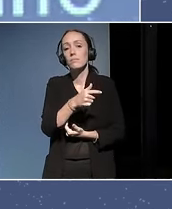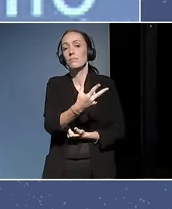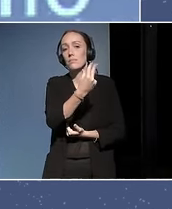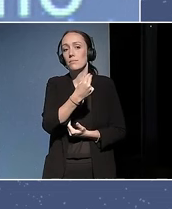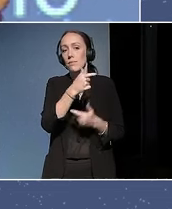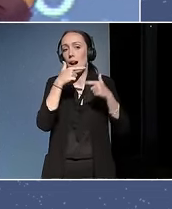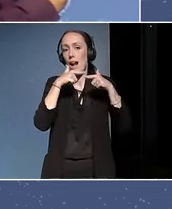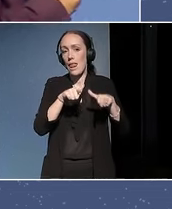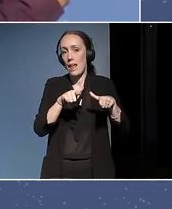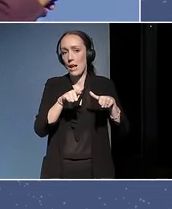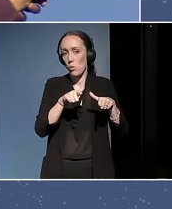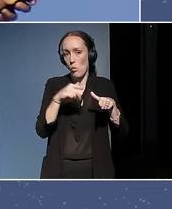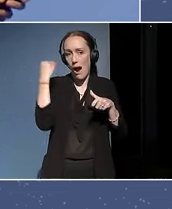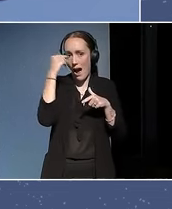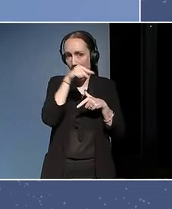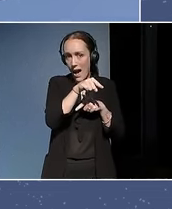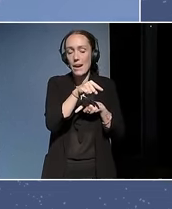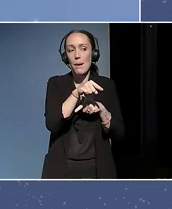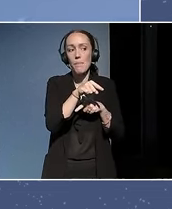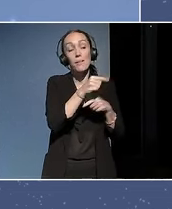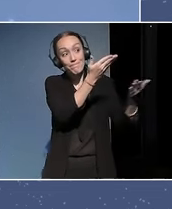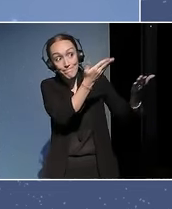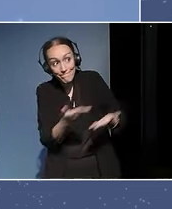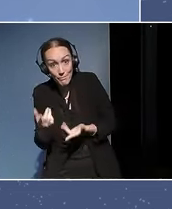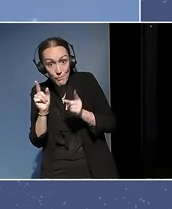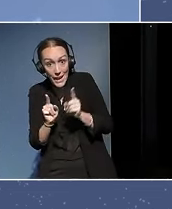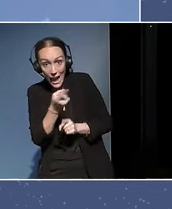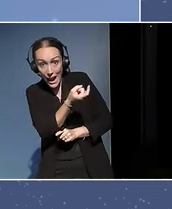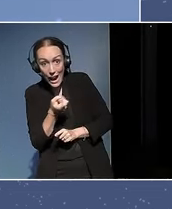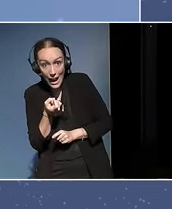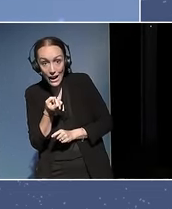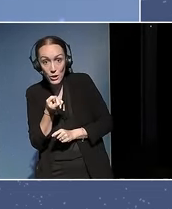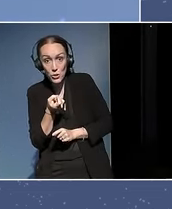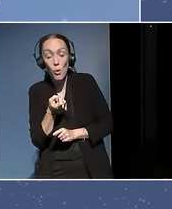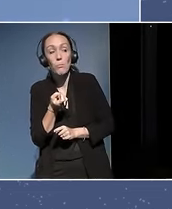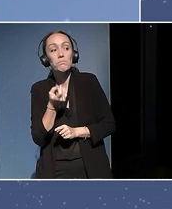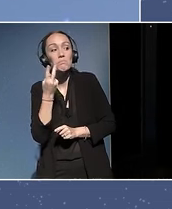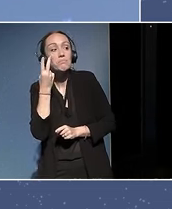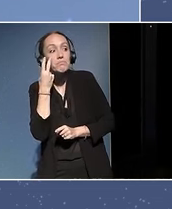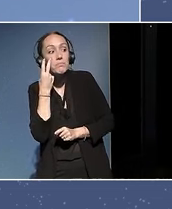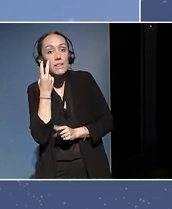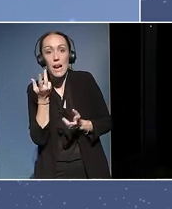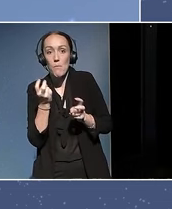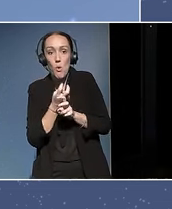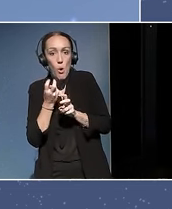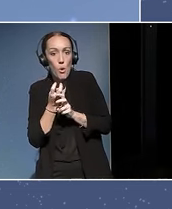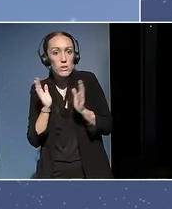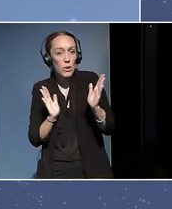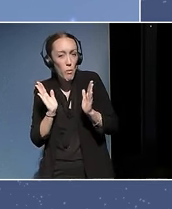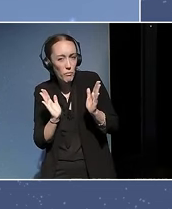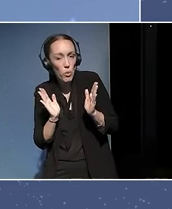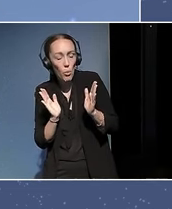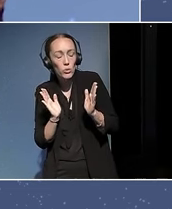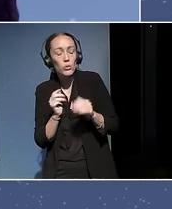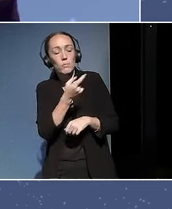storia a Milano per vedere quelle poche ossa che aveva che ci aveva portato il geologo e Lui